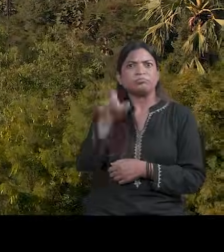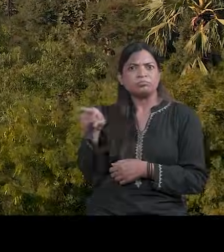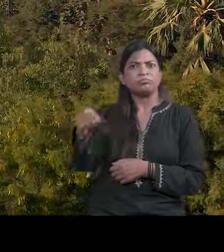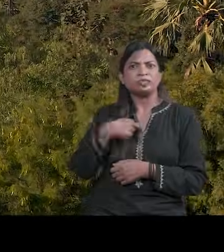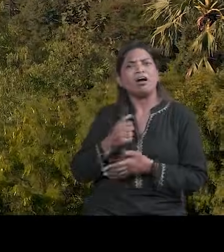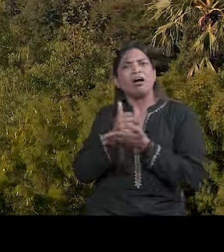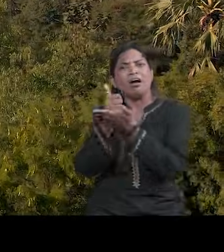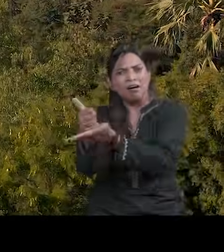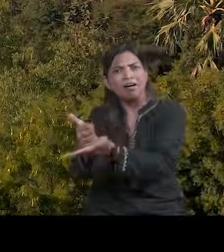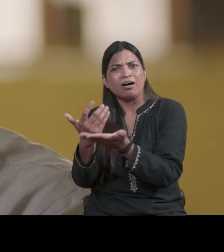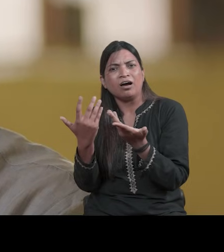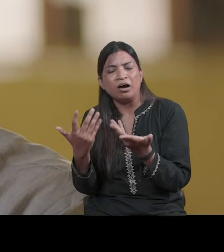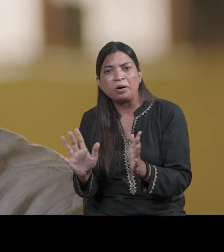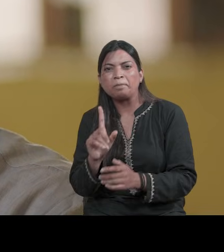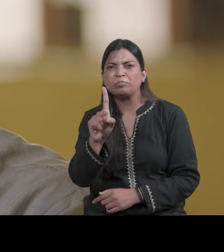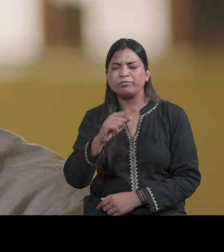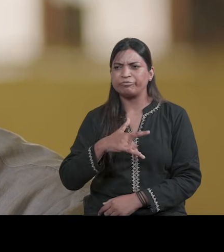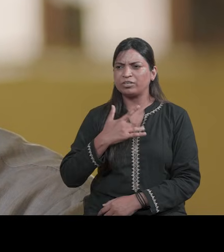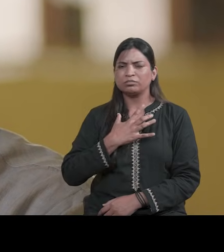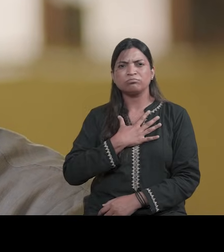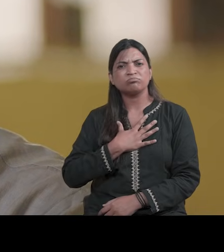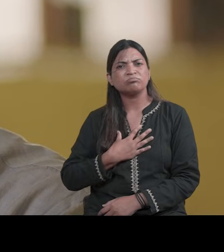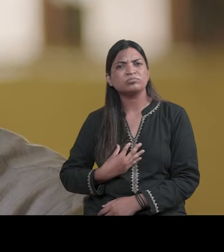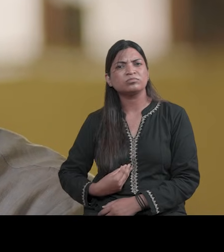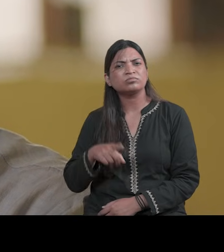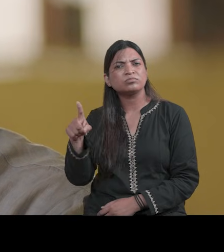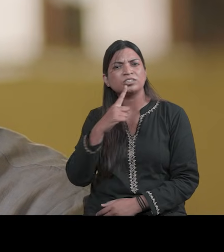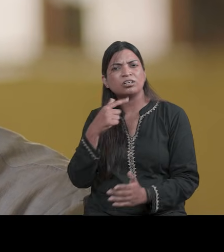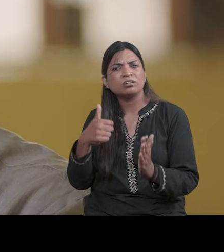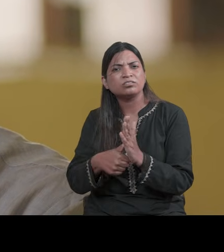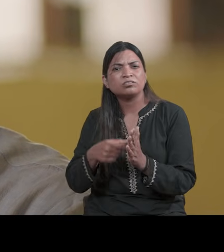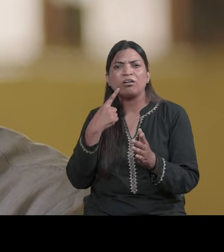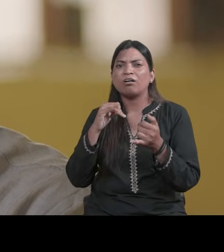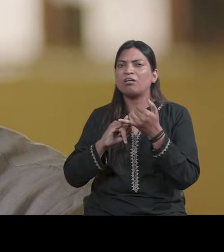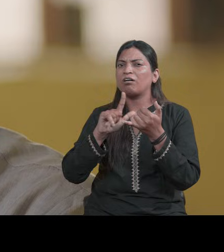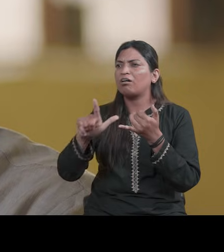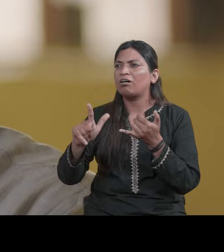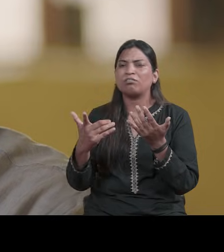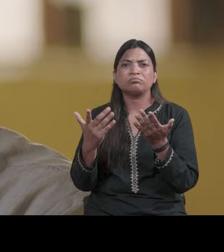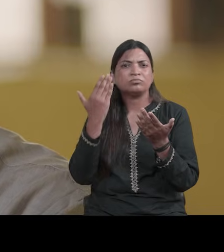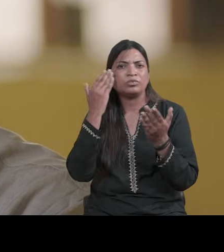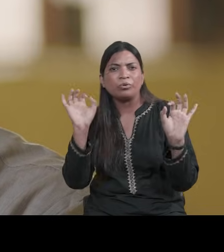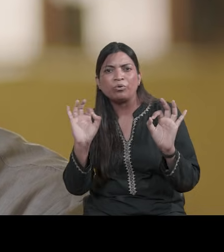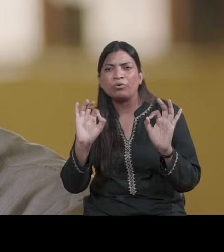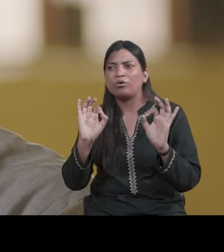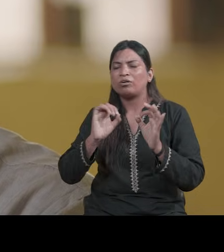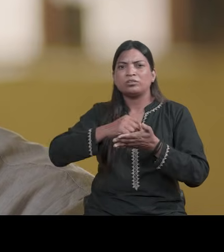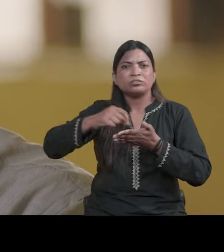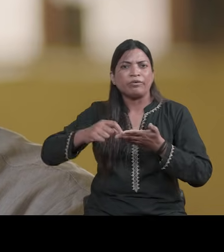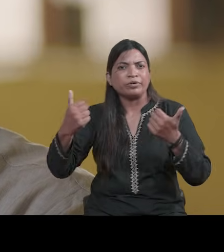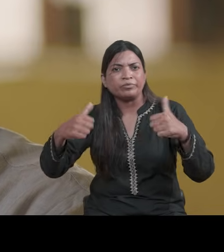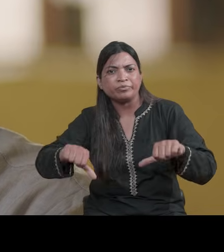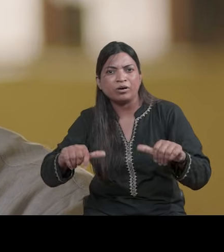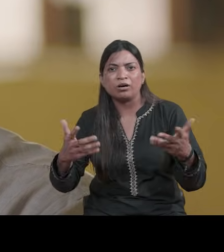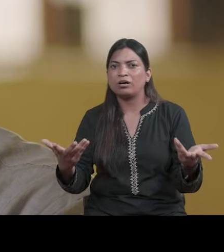दिलाने में, लेकिन हमको दुख हुआ कि वो पढ़ी लिखी नहीं थी, तो इशारे भी, संकेत भी नहीं आते थे, लिख के भी नहीं बता पा रही थी। हमने इस ज़िले का सर्वे किया तो